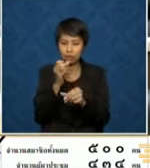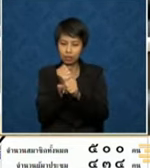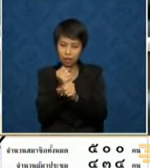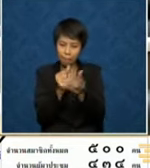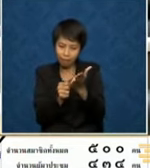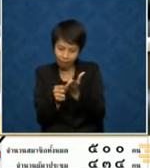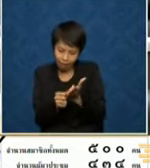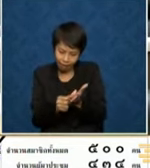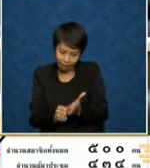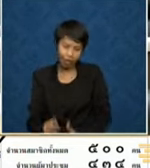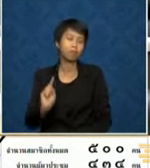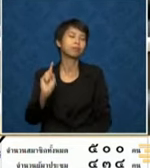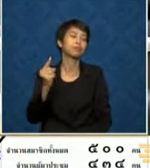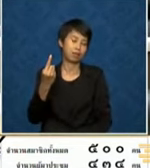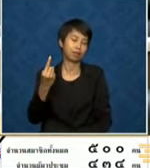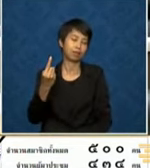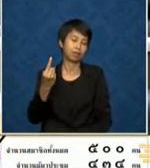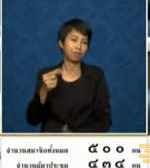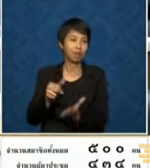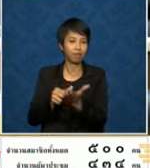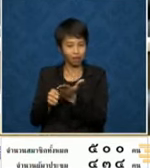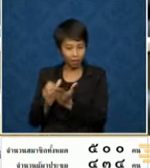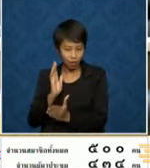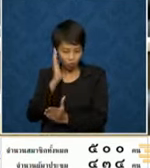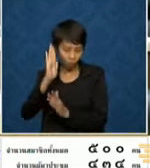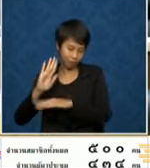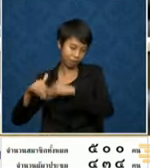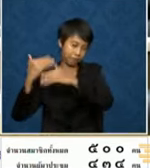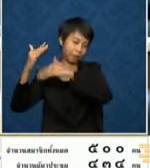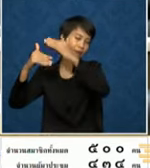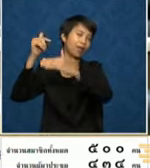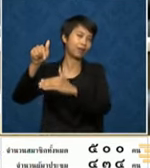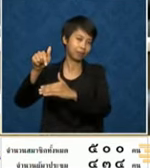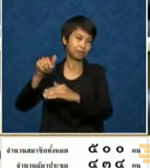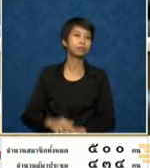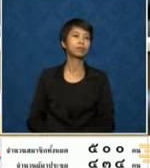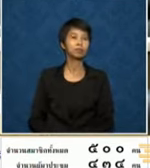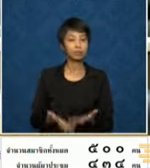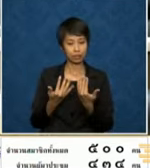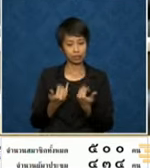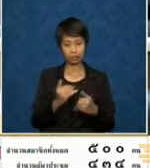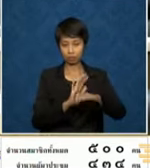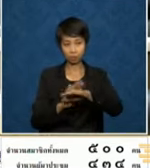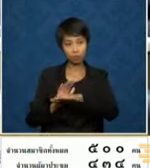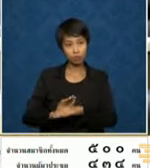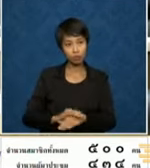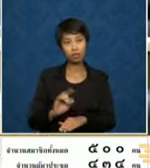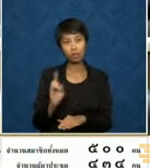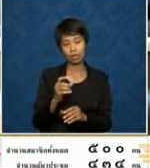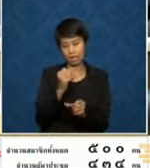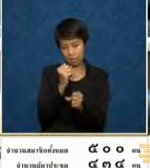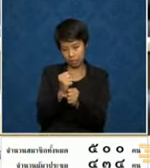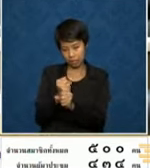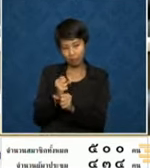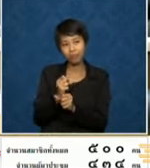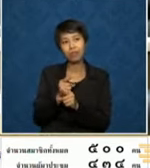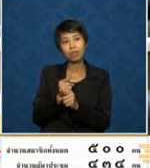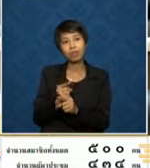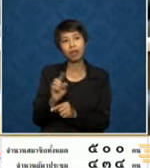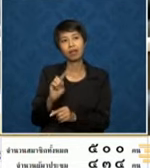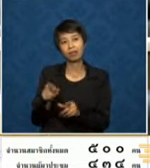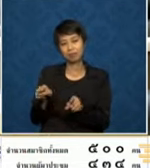งการเรียนในเทอมต่อไปให้พัฒนาให้ดียิ่งขึ้นกว่าเทอมแรกครับพร้อมกำชับว่าให้อยู่ภายใต้การดูแลของอา